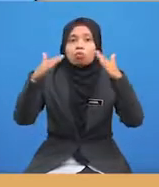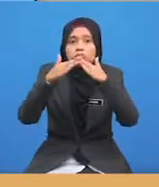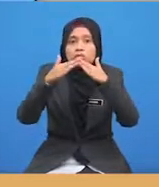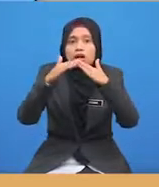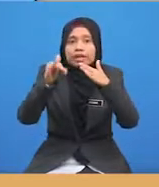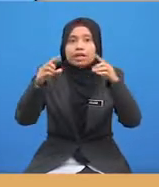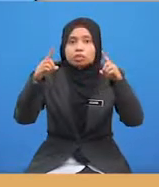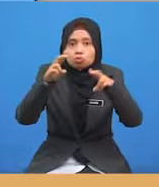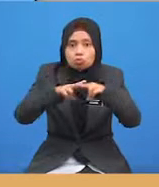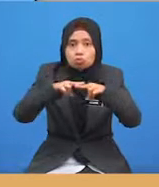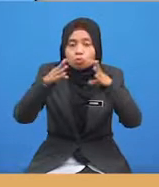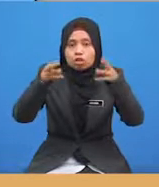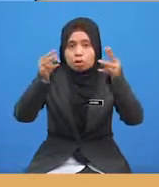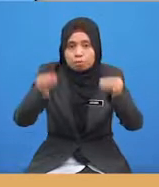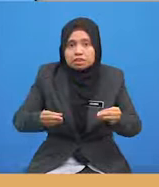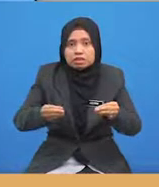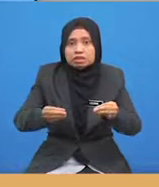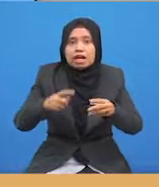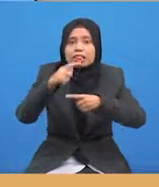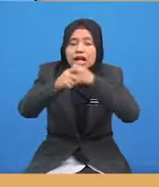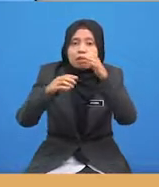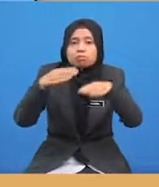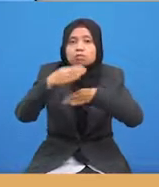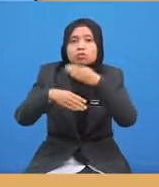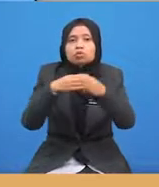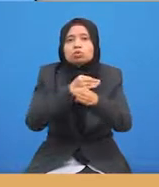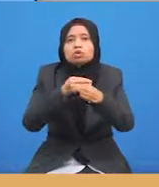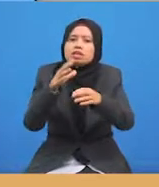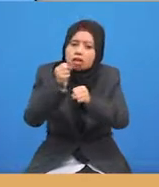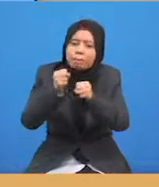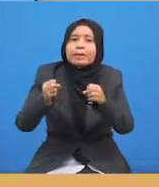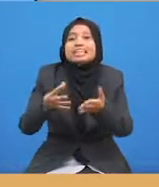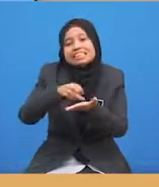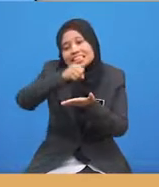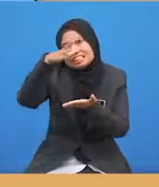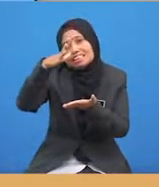oleh masyarakat, tahap kemajuan dan memperoleh kekayaan.